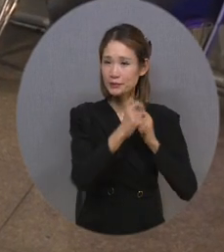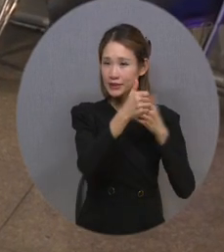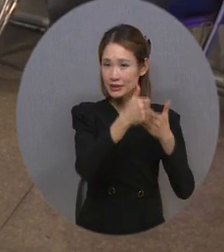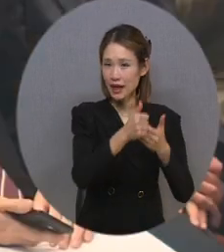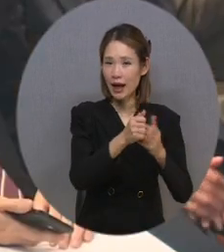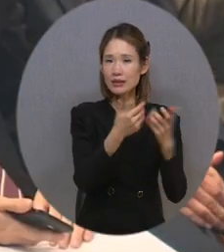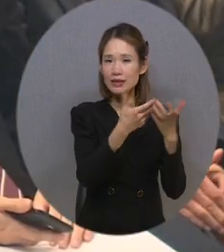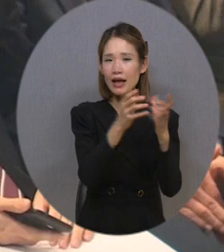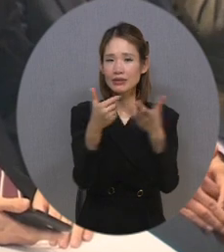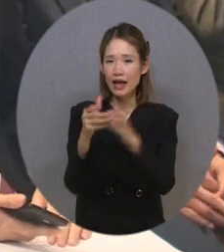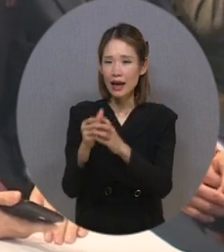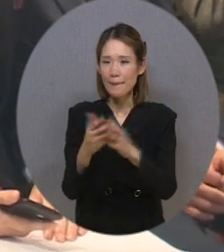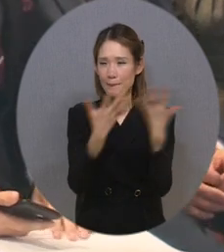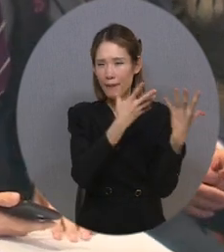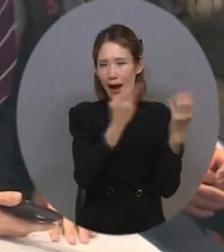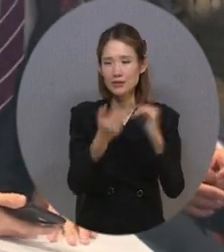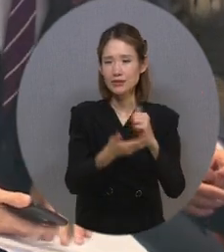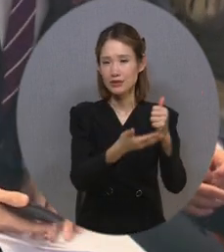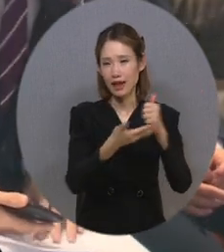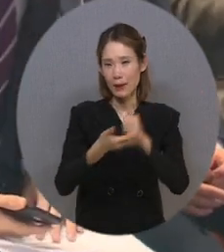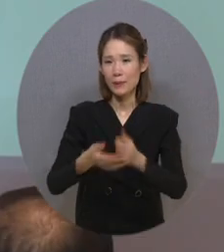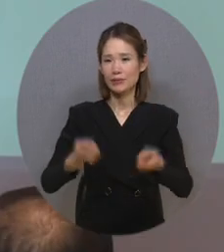및 많은 내빈이 참석했습니다.